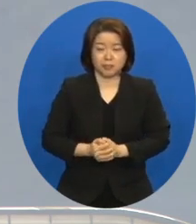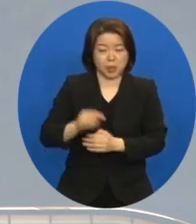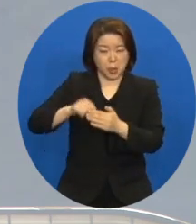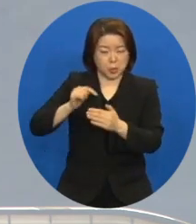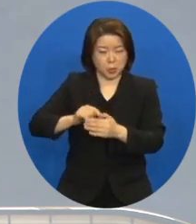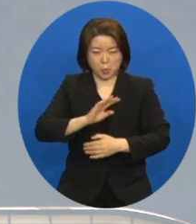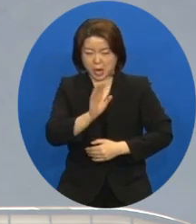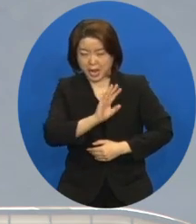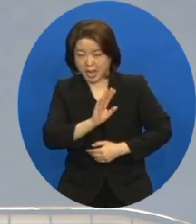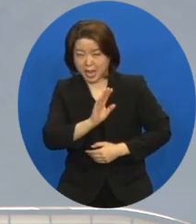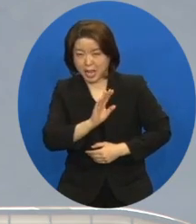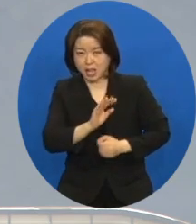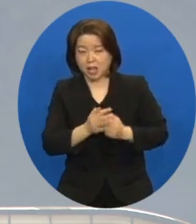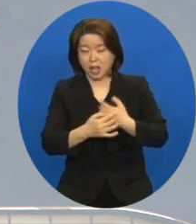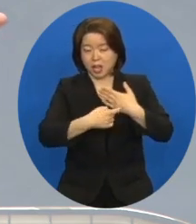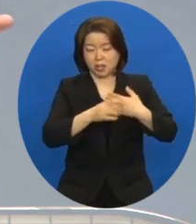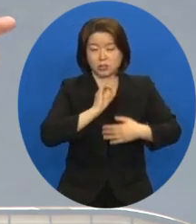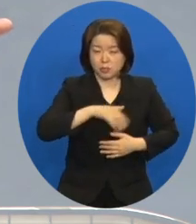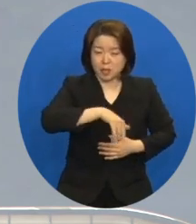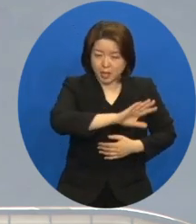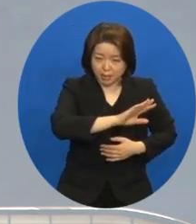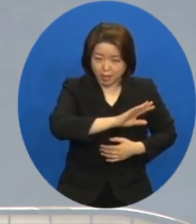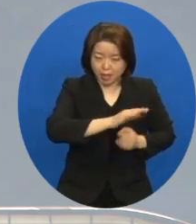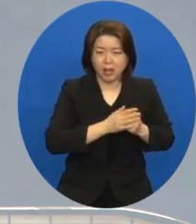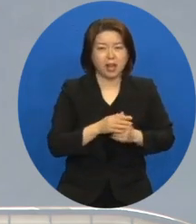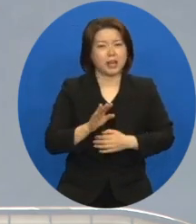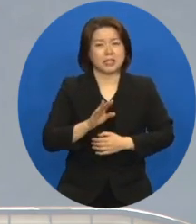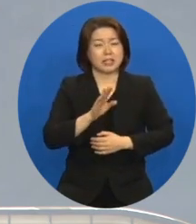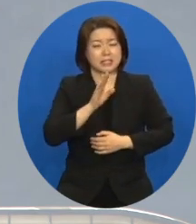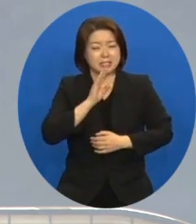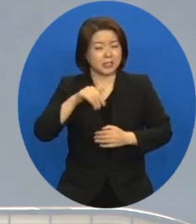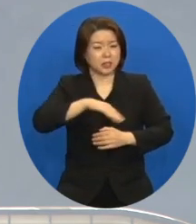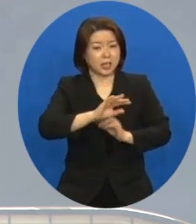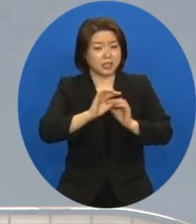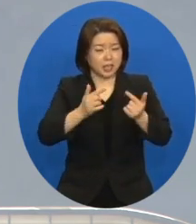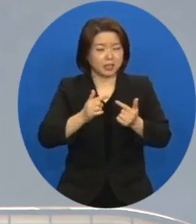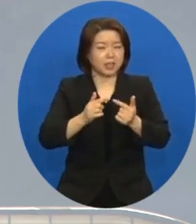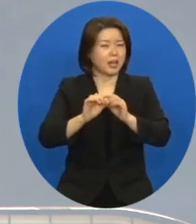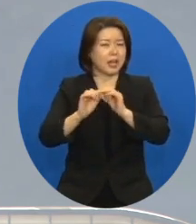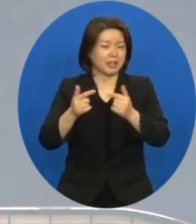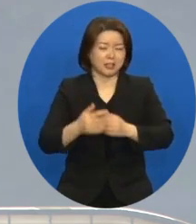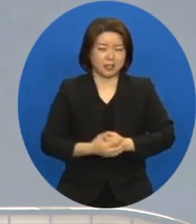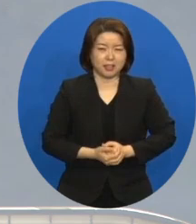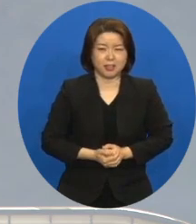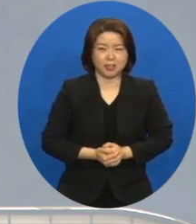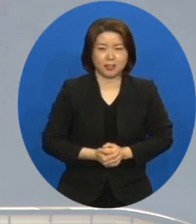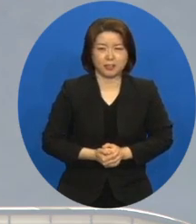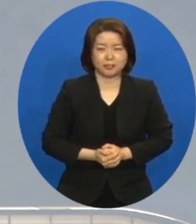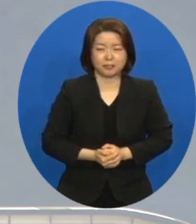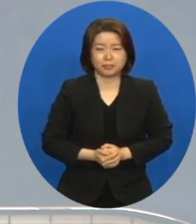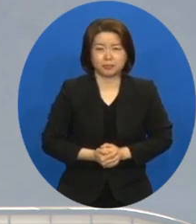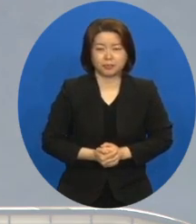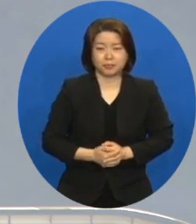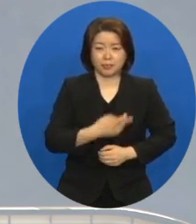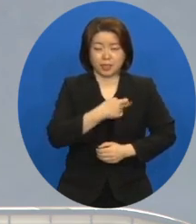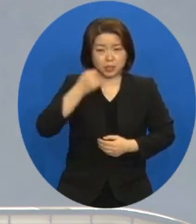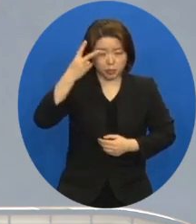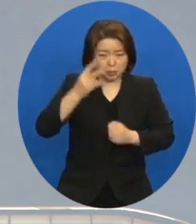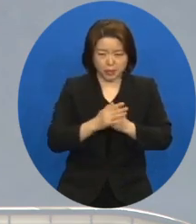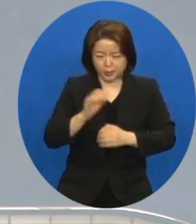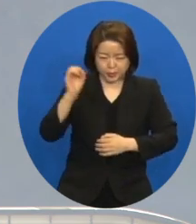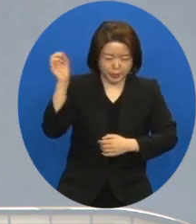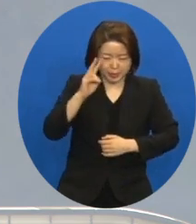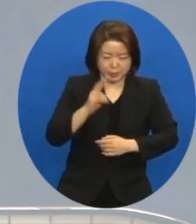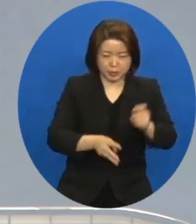속으로는 안 가려고 하면서 겉으로만 가겠다고 하고 실제로 안 간 게 아니라는 거예요. 사도 바울이 갑작스럽게